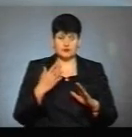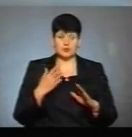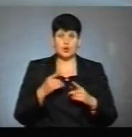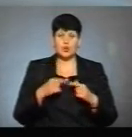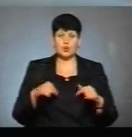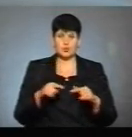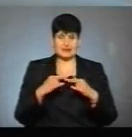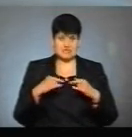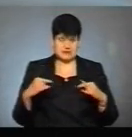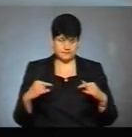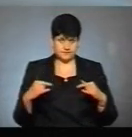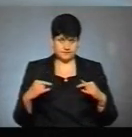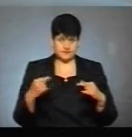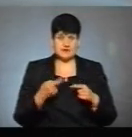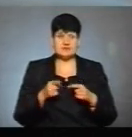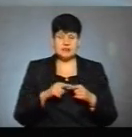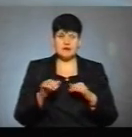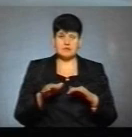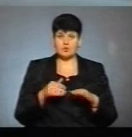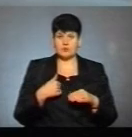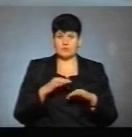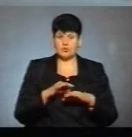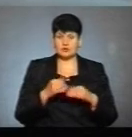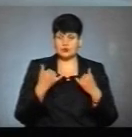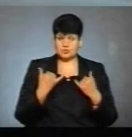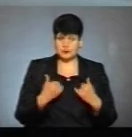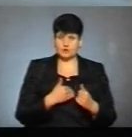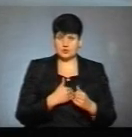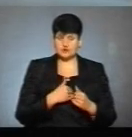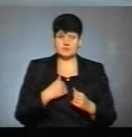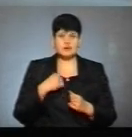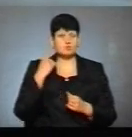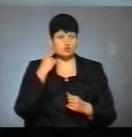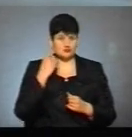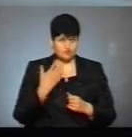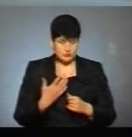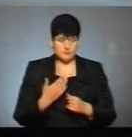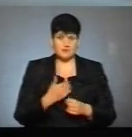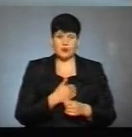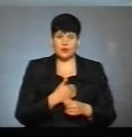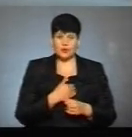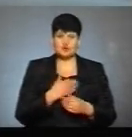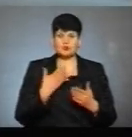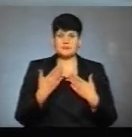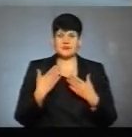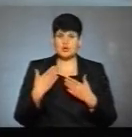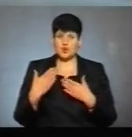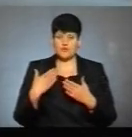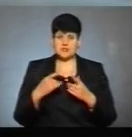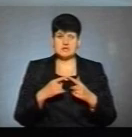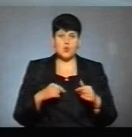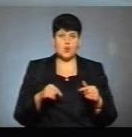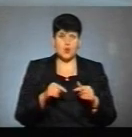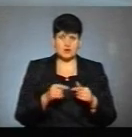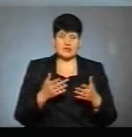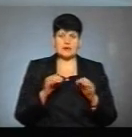стіл. Цією акцією, яку ми проводили сьогодні, перш за все, ми хотіли, щоб нас почули, ми хочемо спілкуватися з органами,